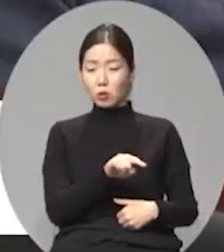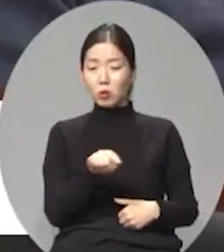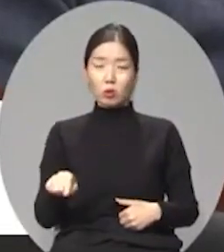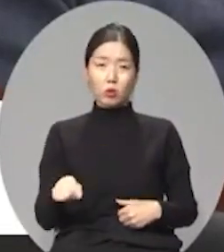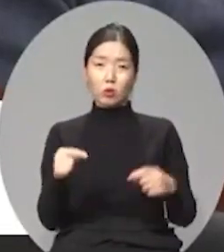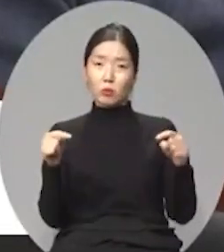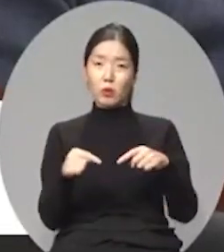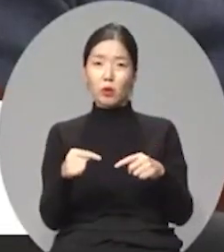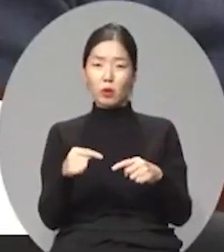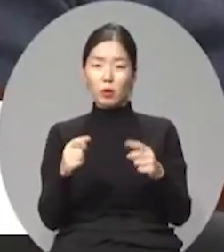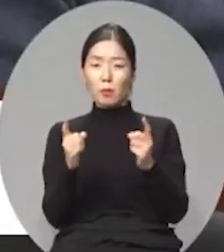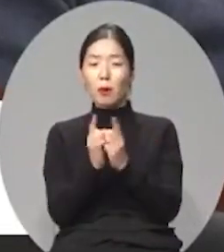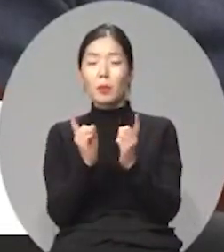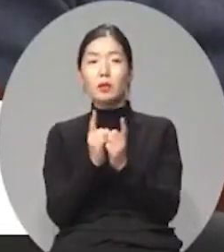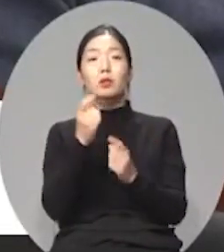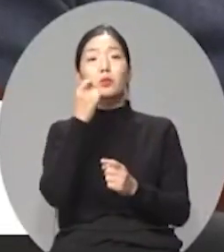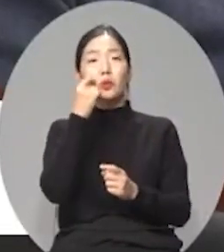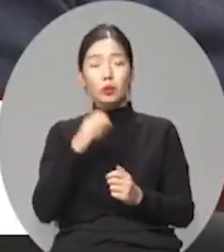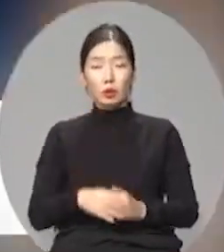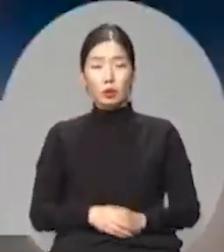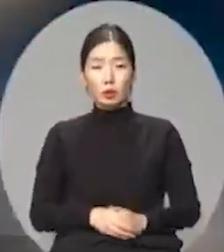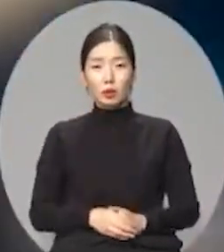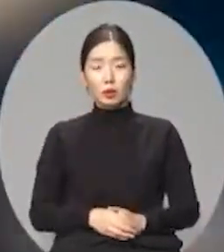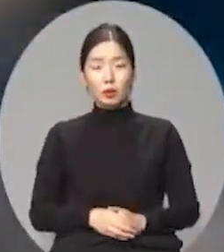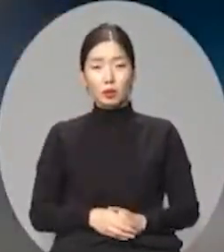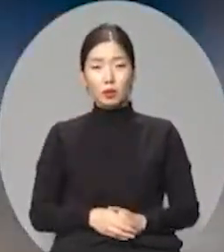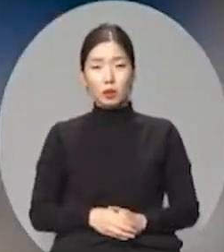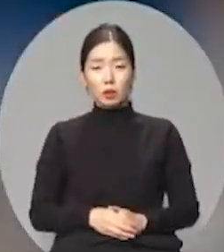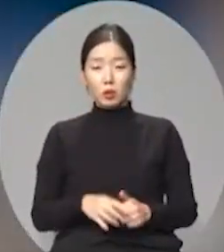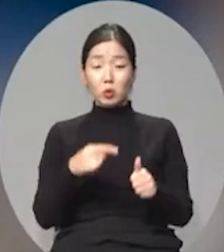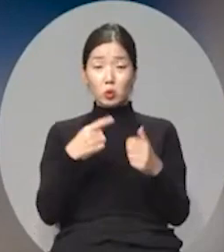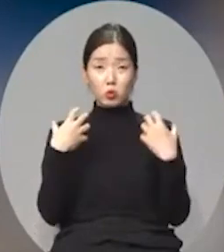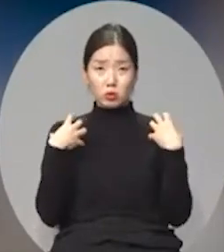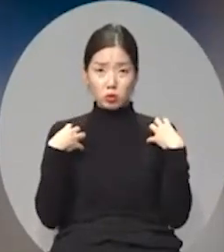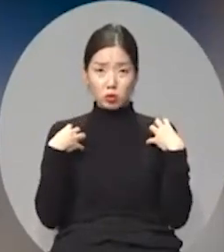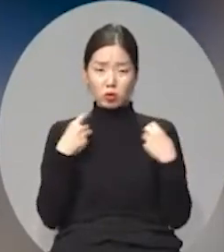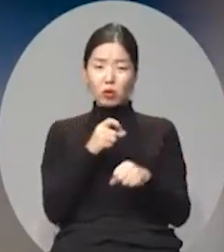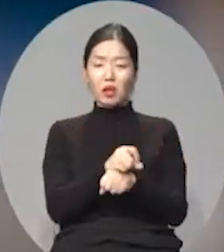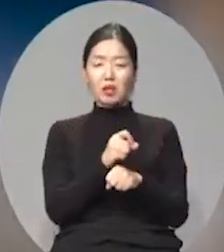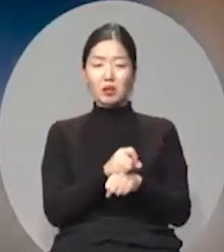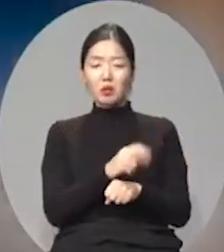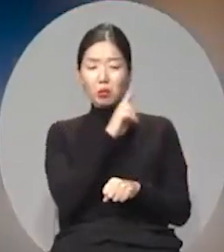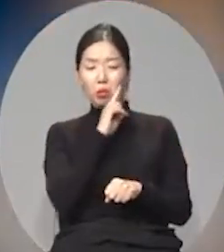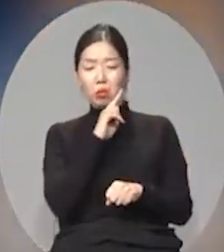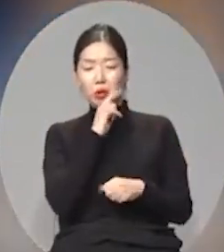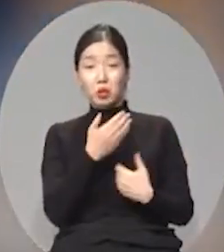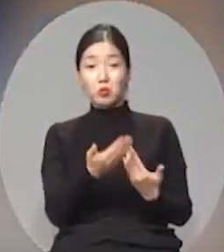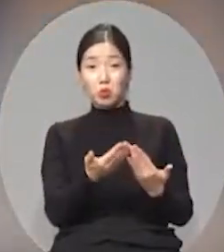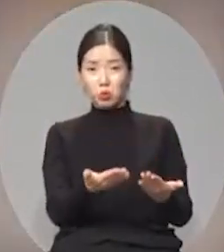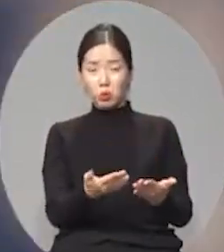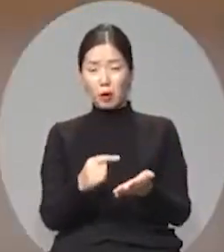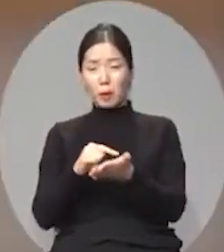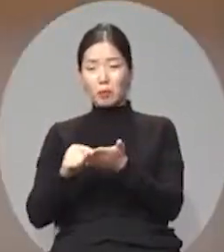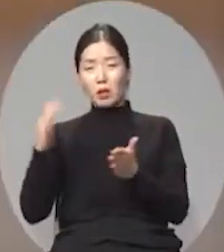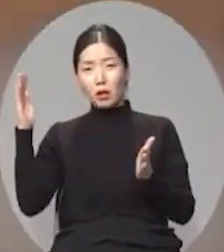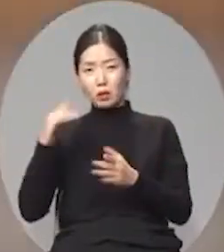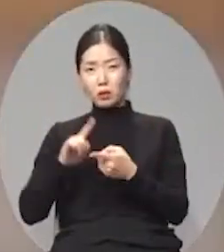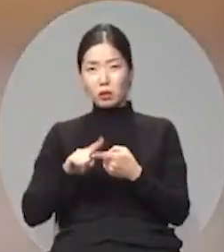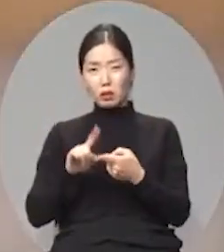전혀 대면이 이루어지지 않고 있으니까. 교육당국이 행정 편의주의적인 행태를 보이며 피해